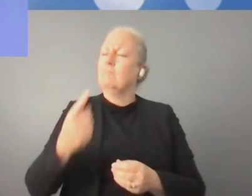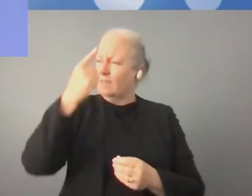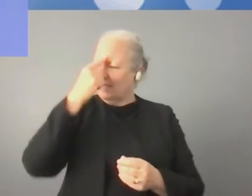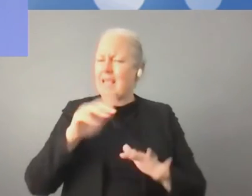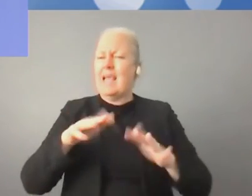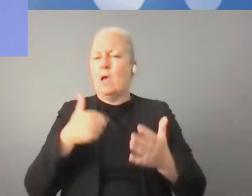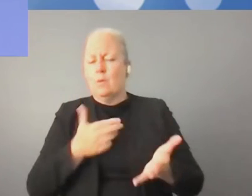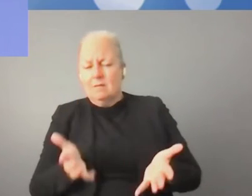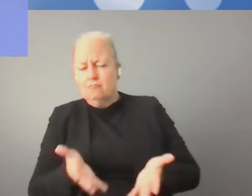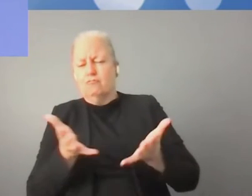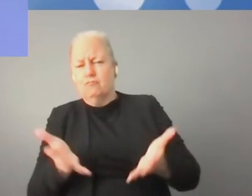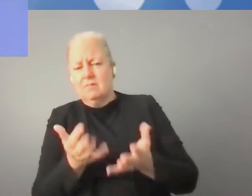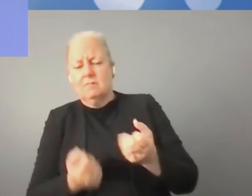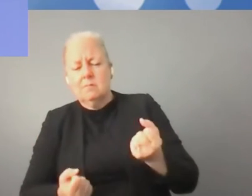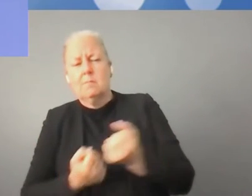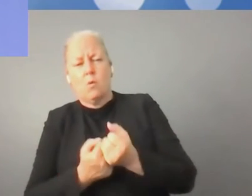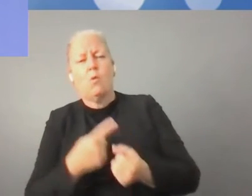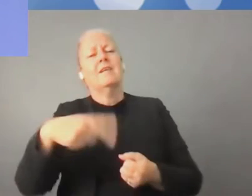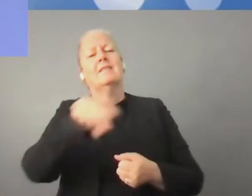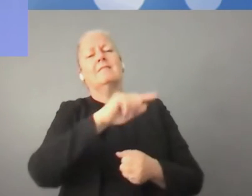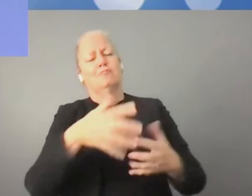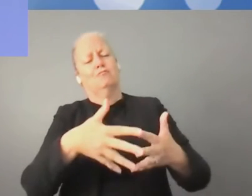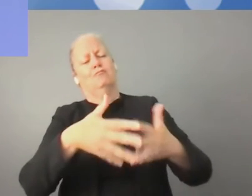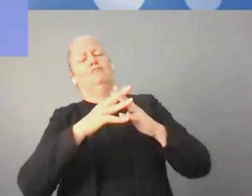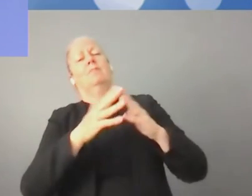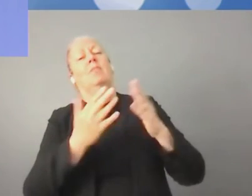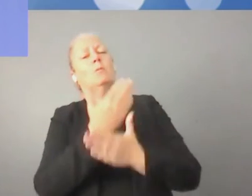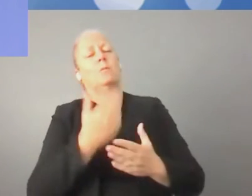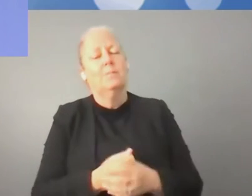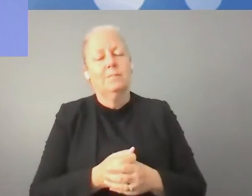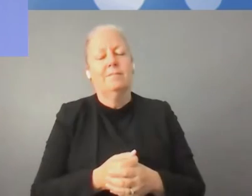прокомментировать. Спасибо. Вы спрашивали о том, как мы